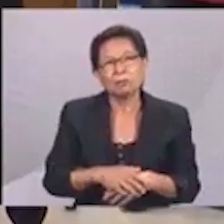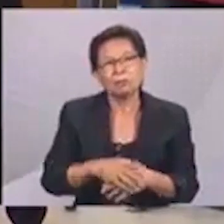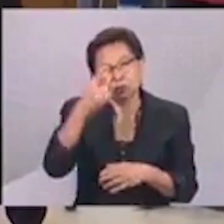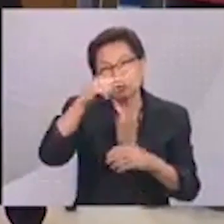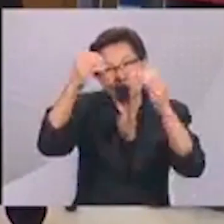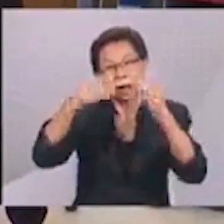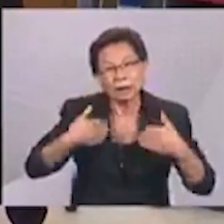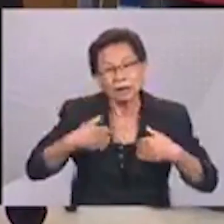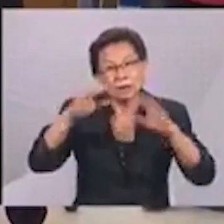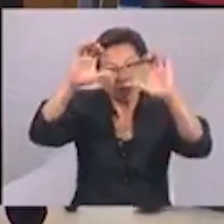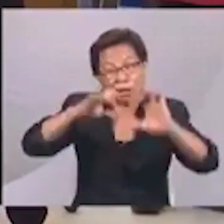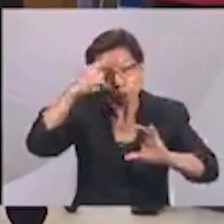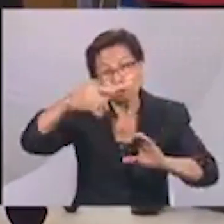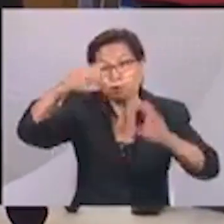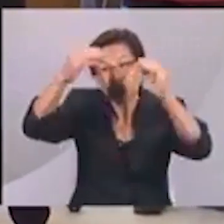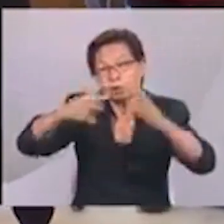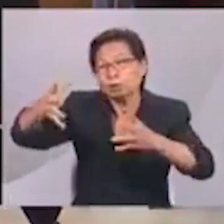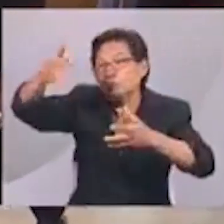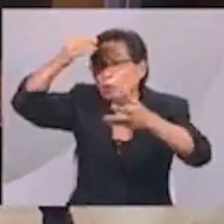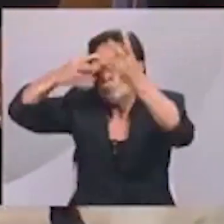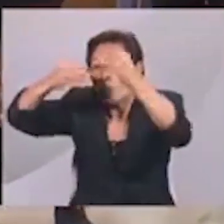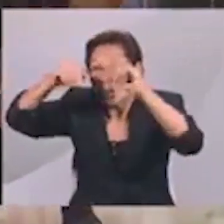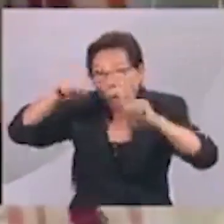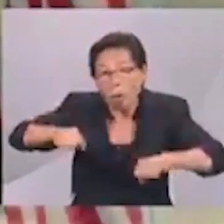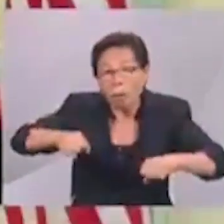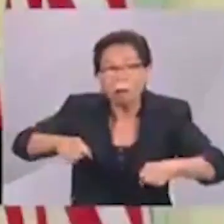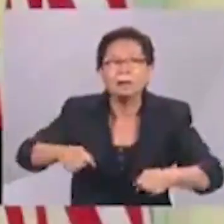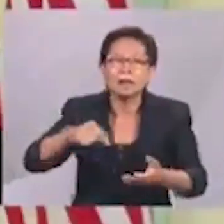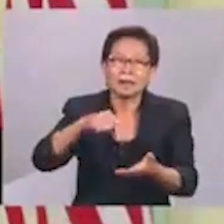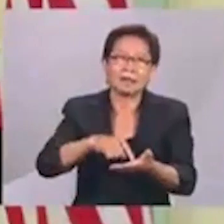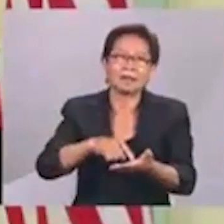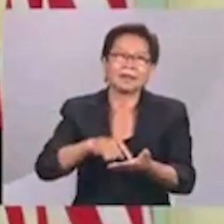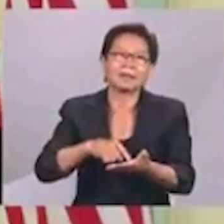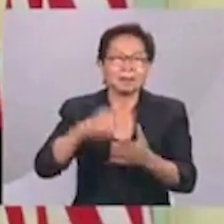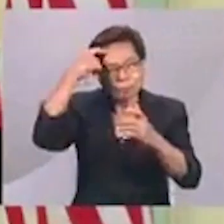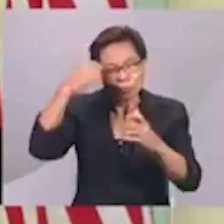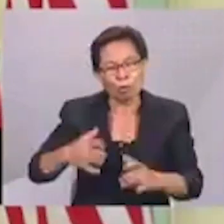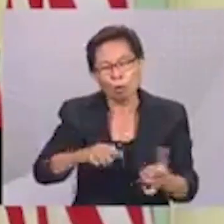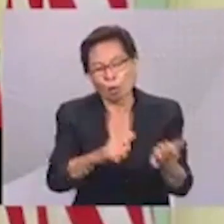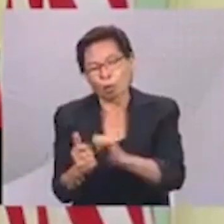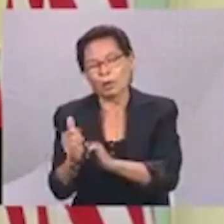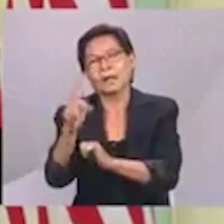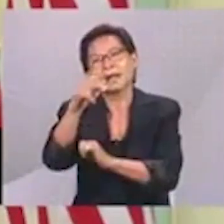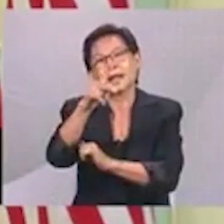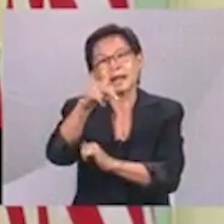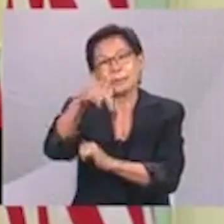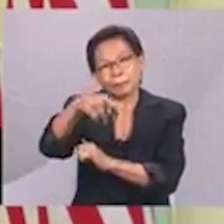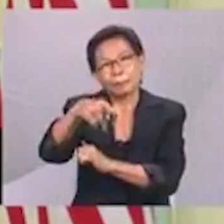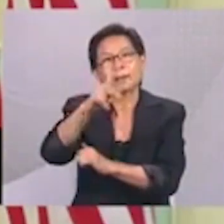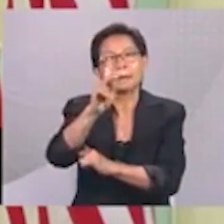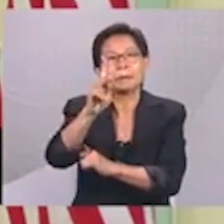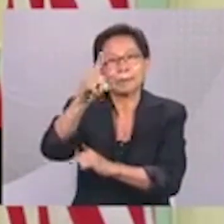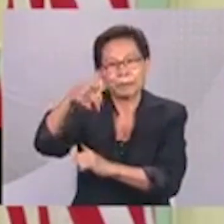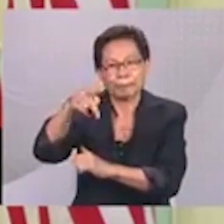guru ni, mendapatkan maklumat berkenaan perkara itu? Ini adalah perkara yang diputuskan oleh Kementerian Pendidikan.